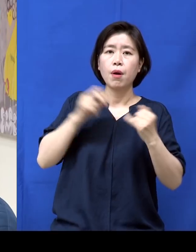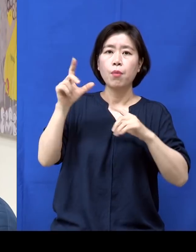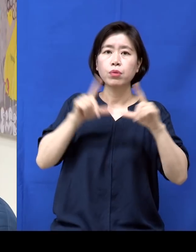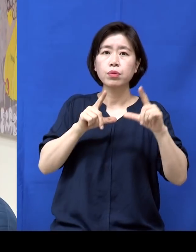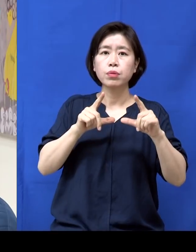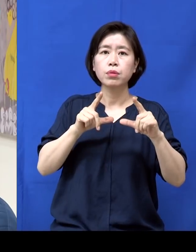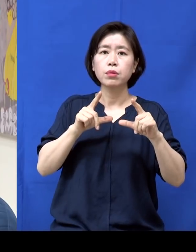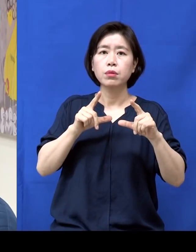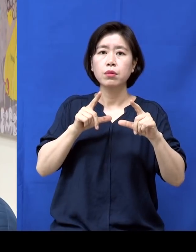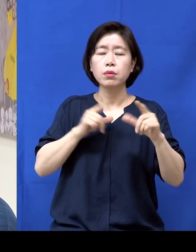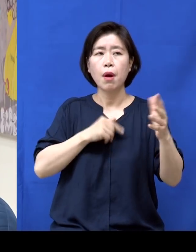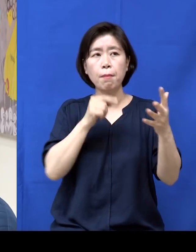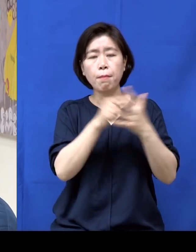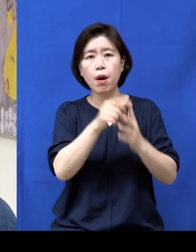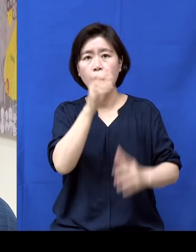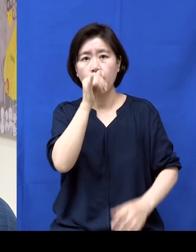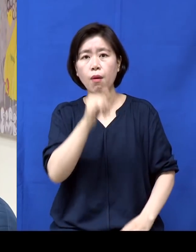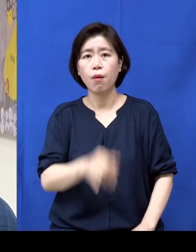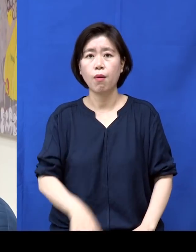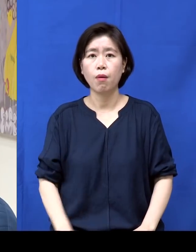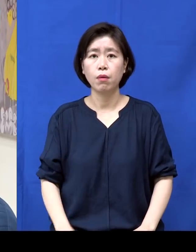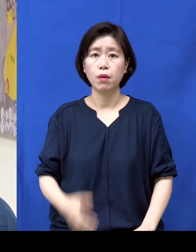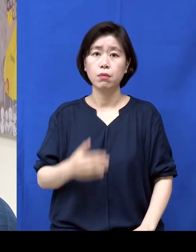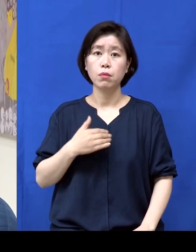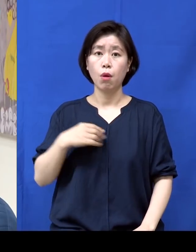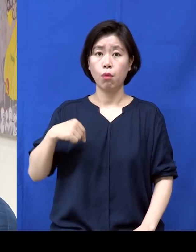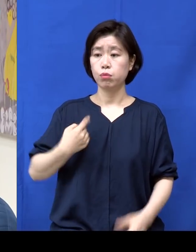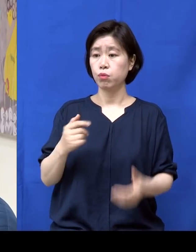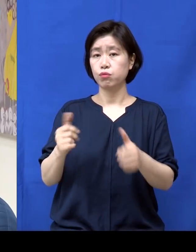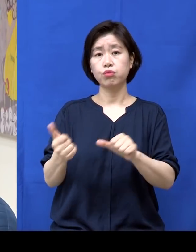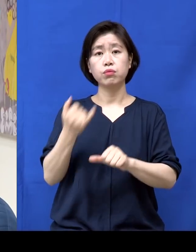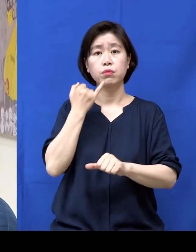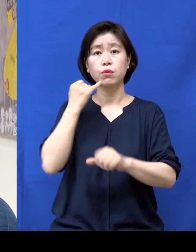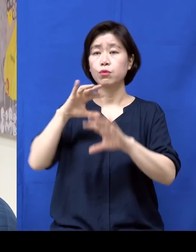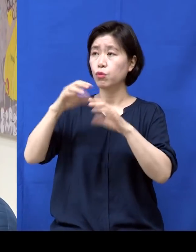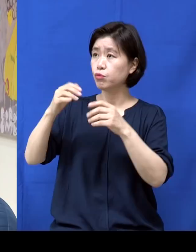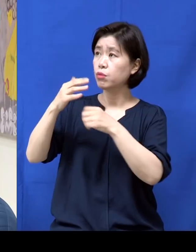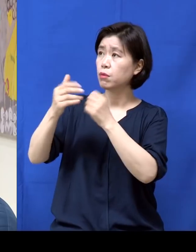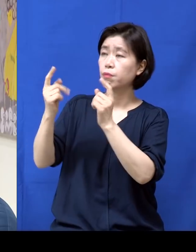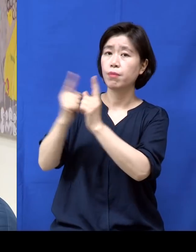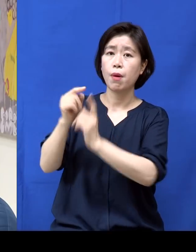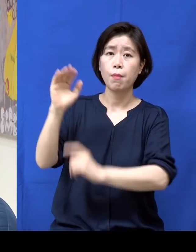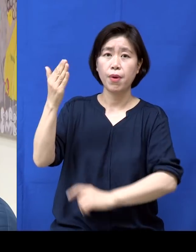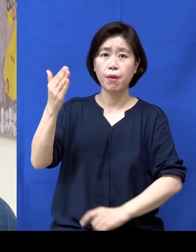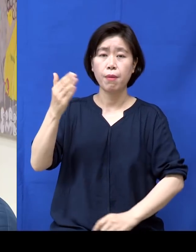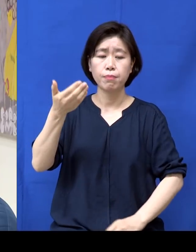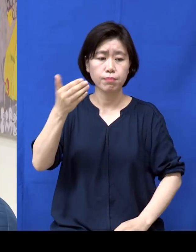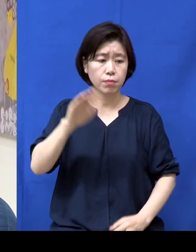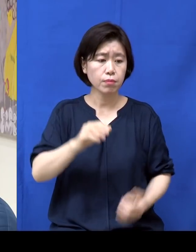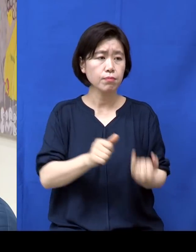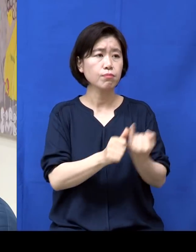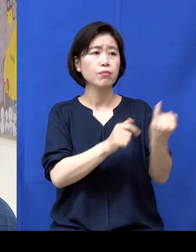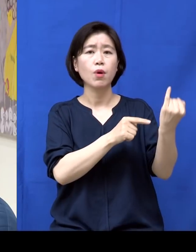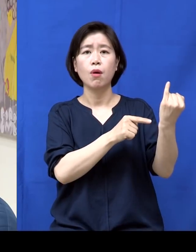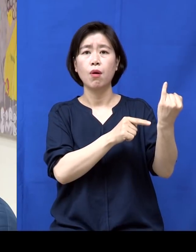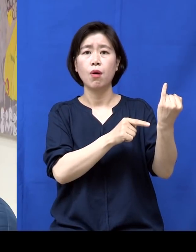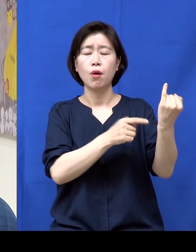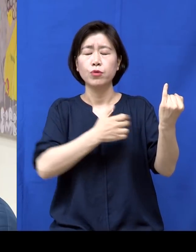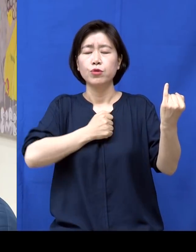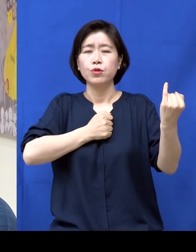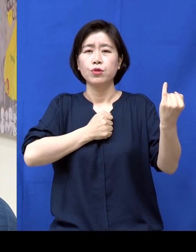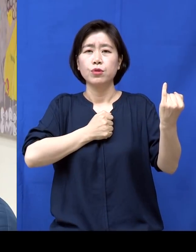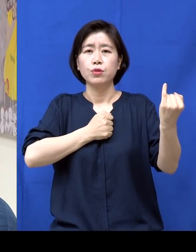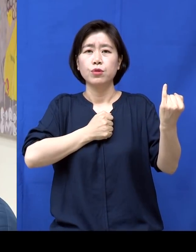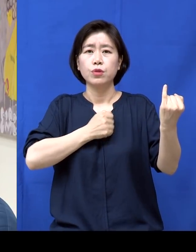천국 가는 걸로 아무 문제가 없고 심지어는 평안했었는데 문제는 저의 죽음으로 인하여